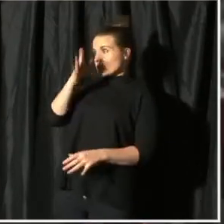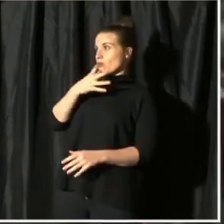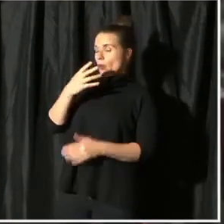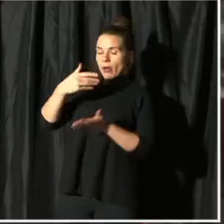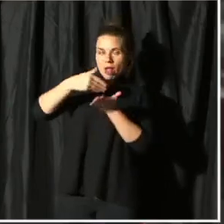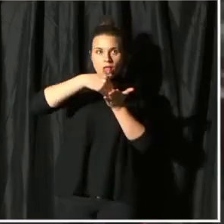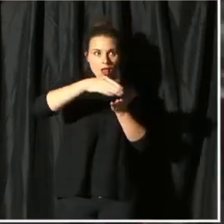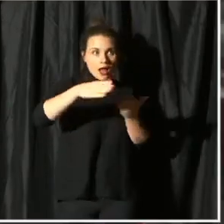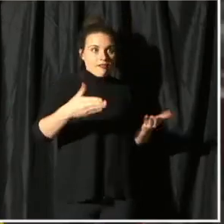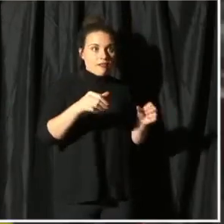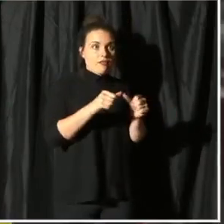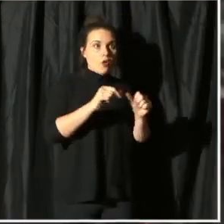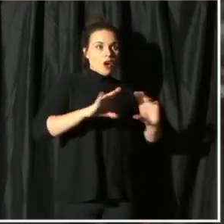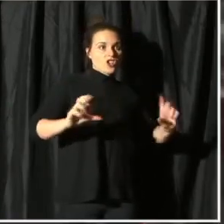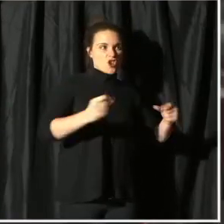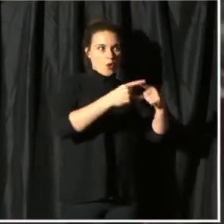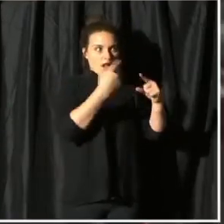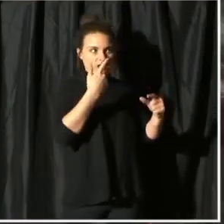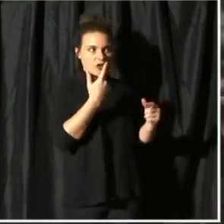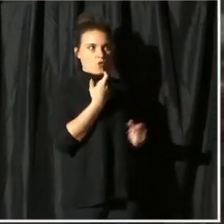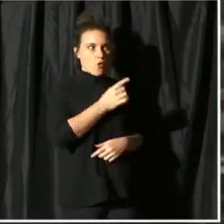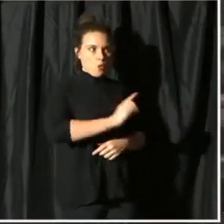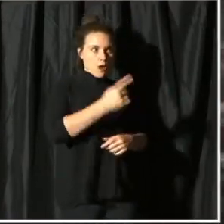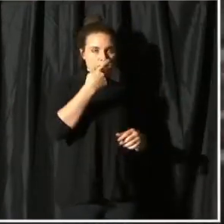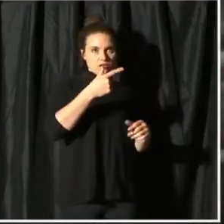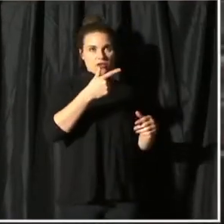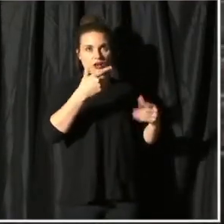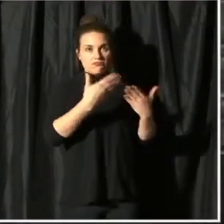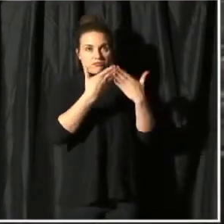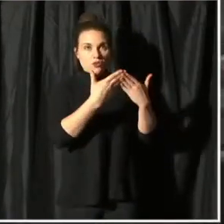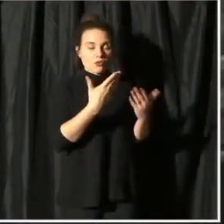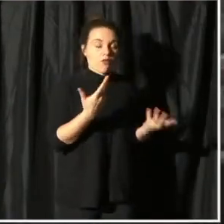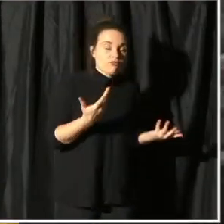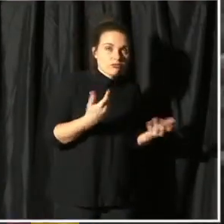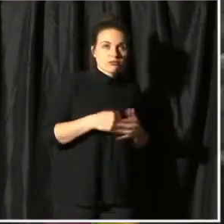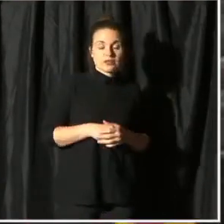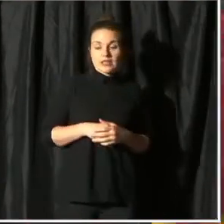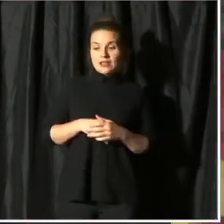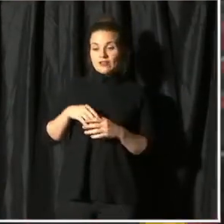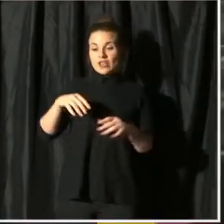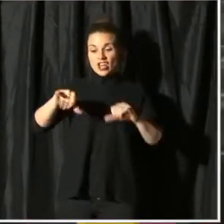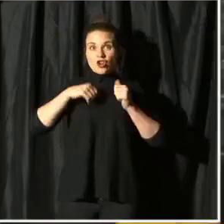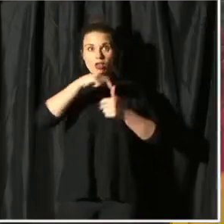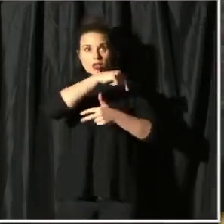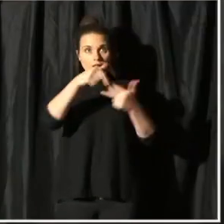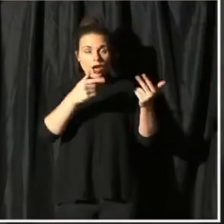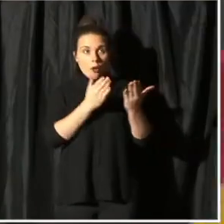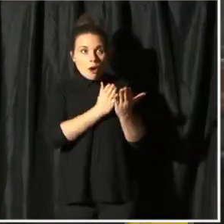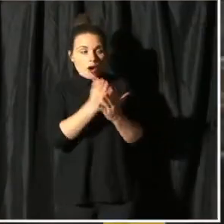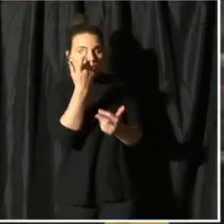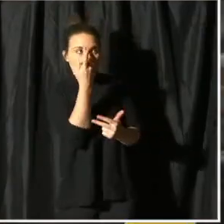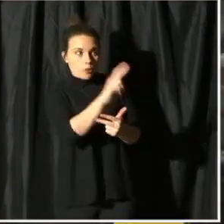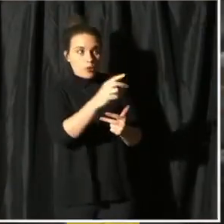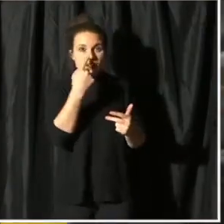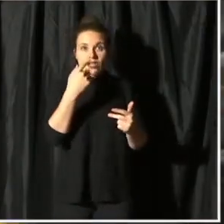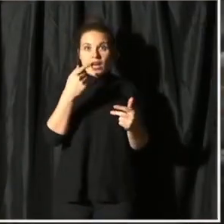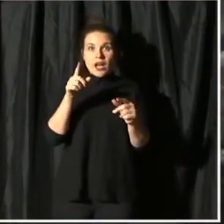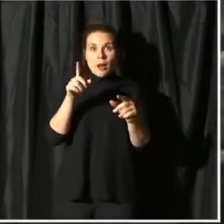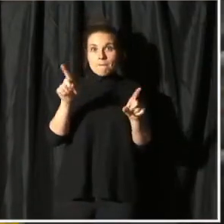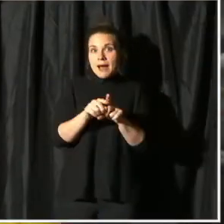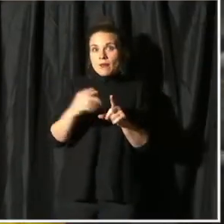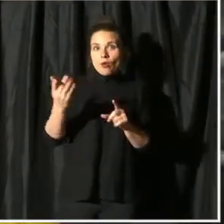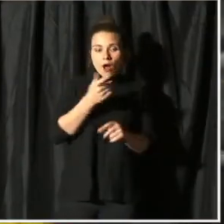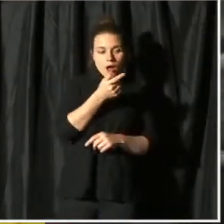trois portraits de jeunes aux réalités bien différentes ont tous un point commun ils avaient des rêves des